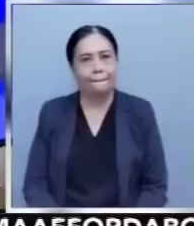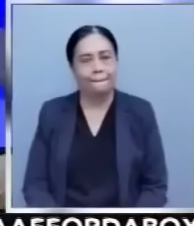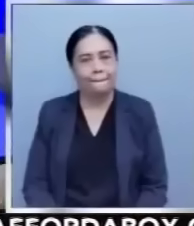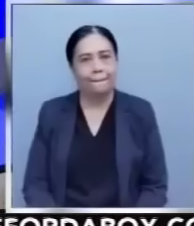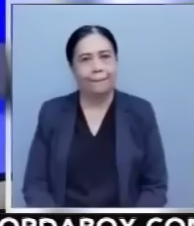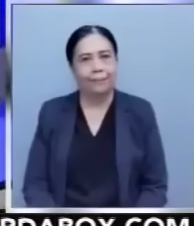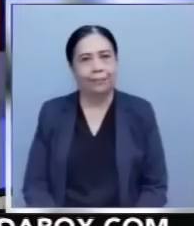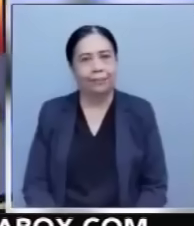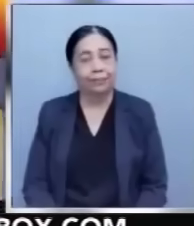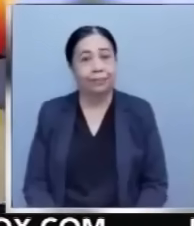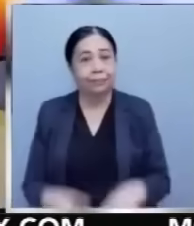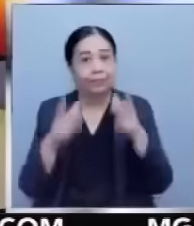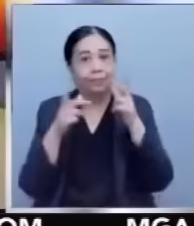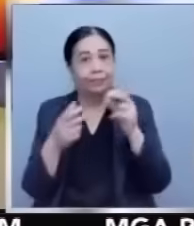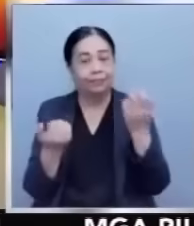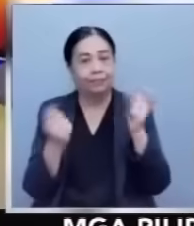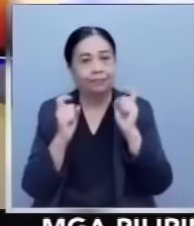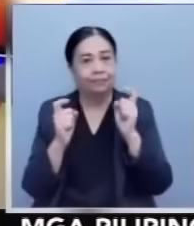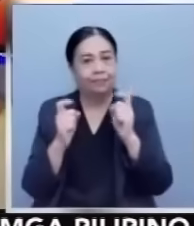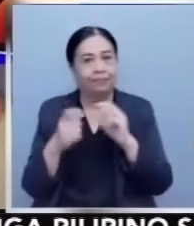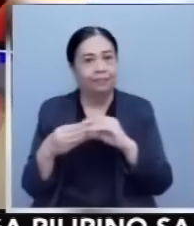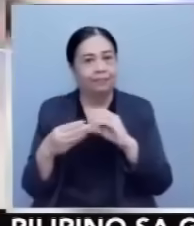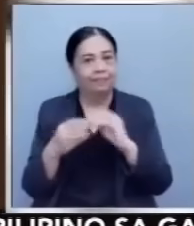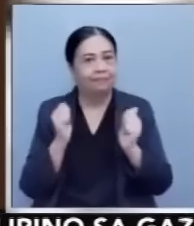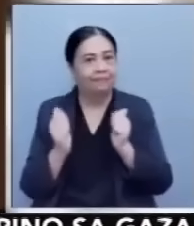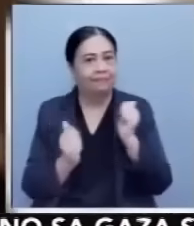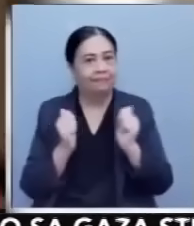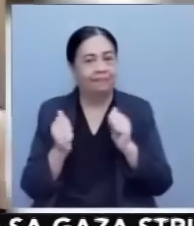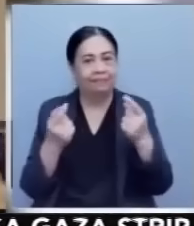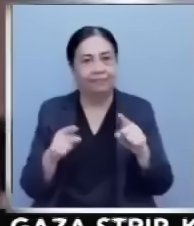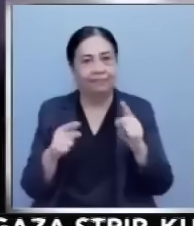Mabilis na chikahan tayo para updated sa showbiz happenings.